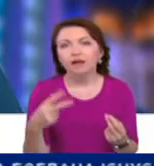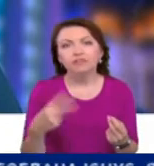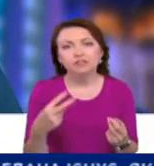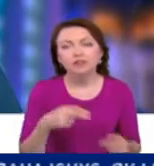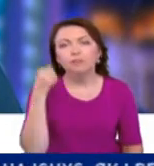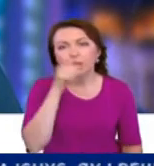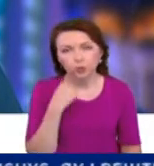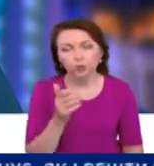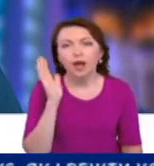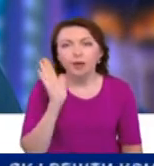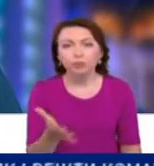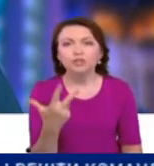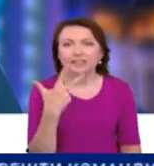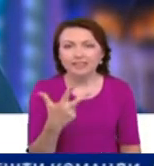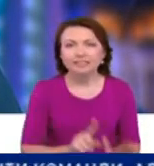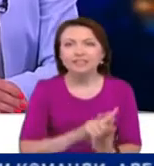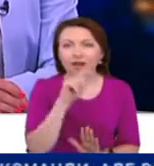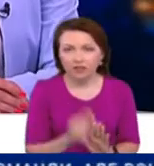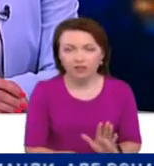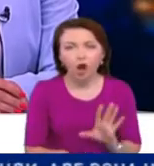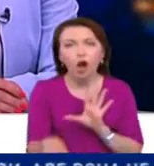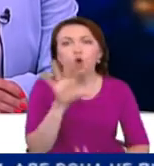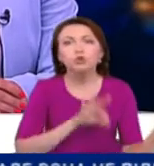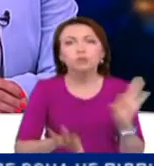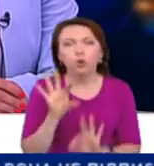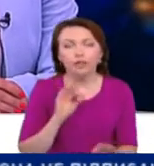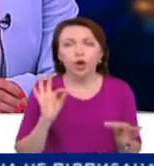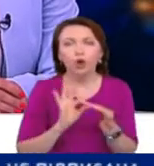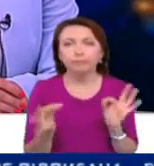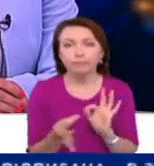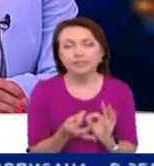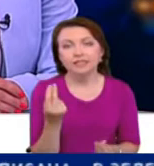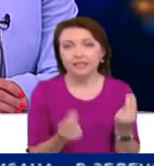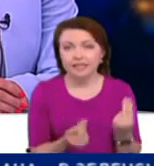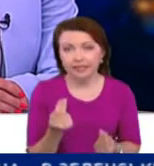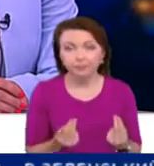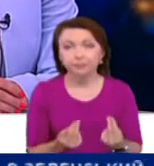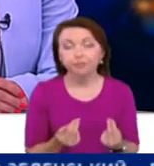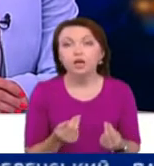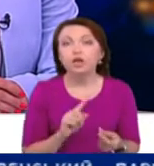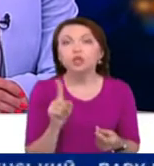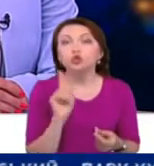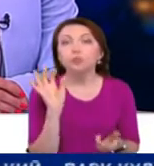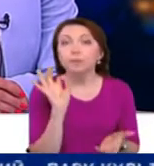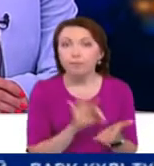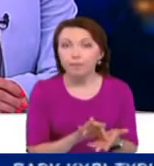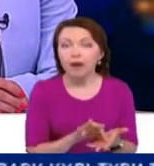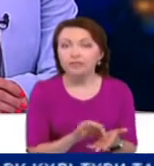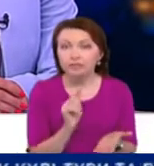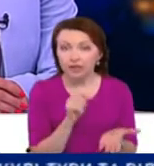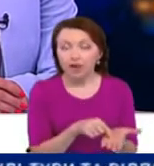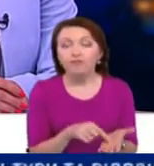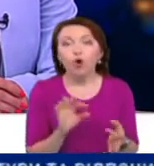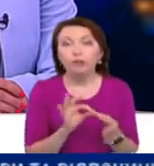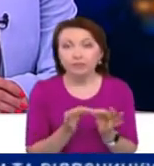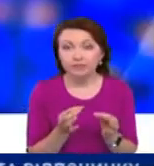году будет 3 старта отбора на Олимпийские игры. И для того, чтобы попасть в олимпийскую команду, спортсмену